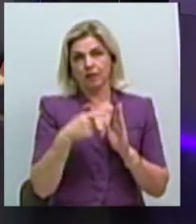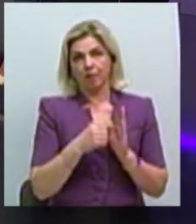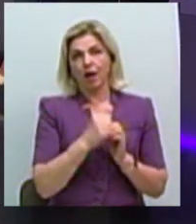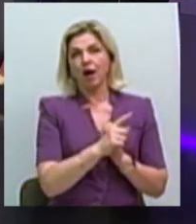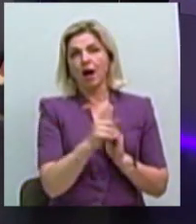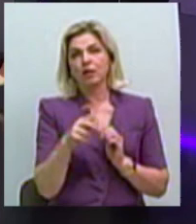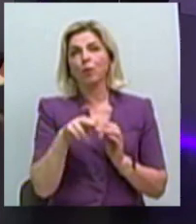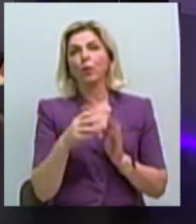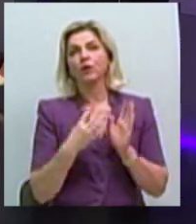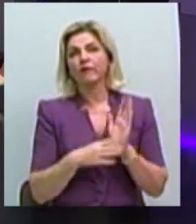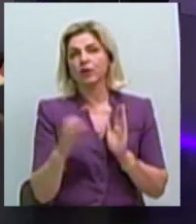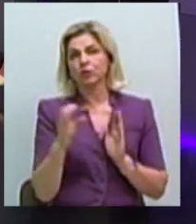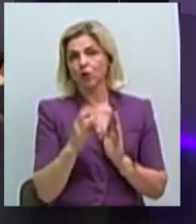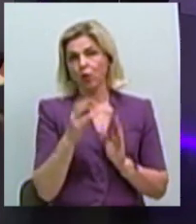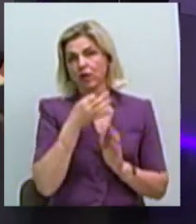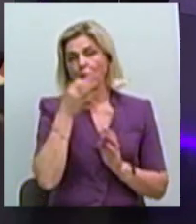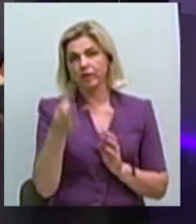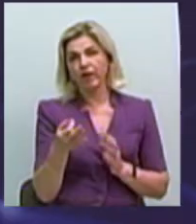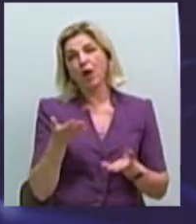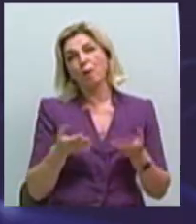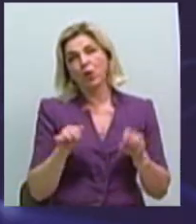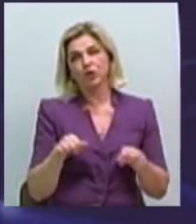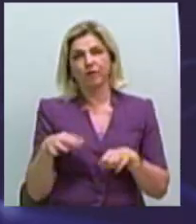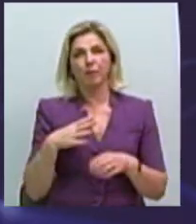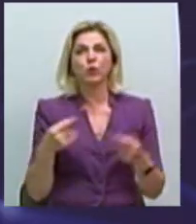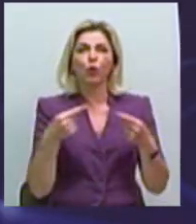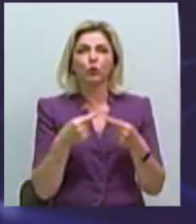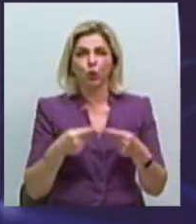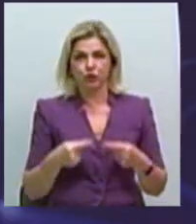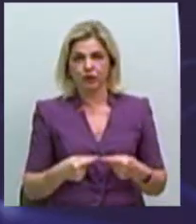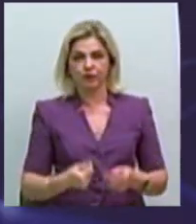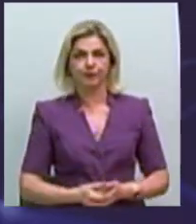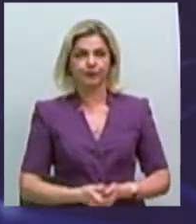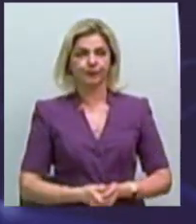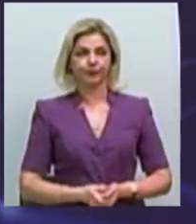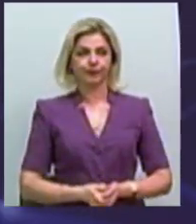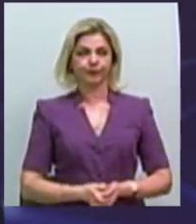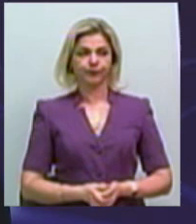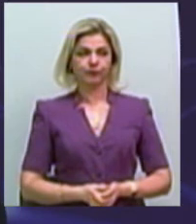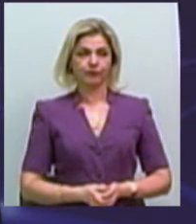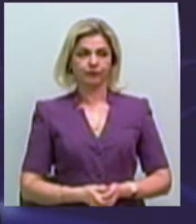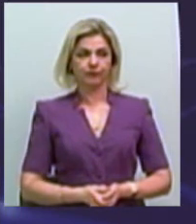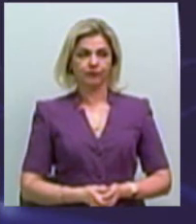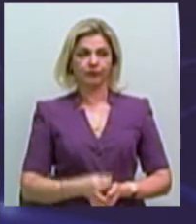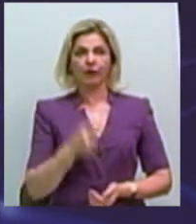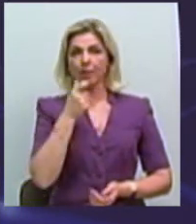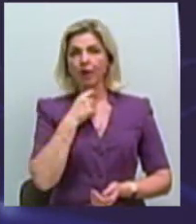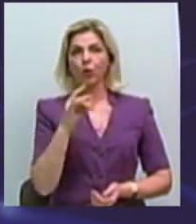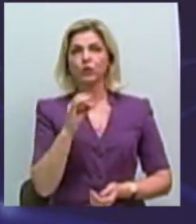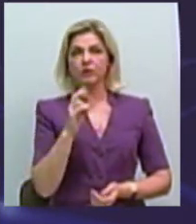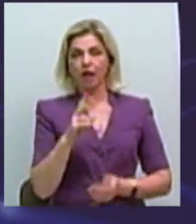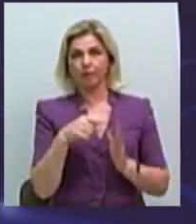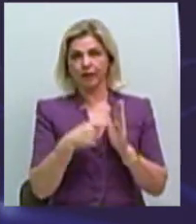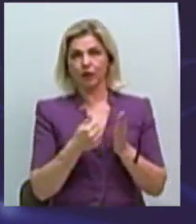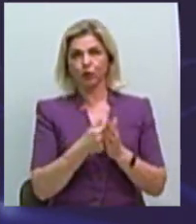по 90 секунд на відповідь. Ну, можливі там уточнення протягом цих півтори хвилини. Будь ласка, Тетяна, перше запитання. Руслане. Пане Руслане, в мене питання до